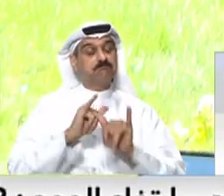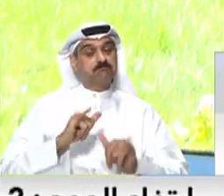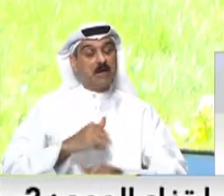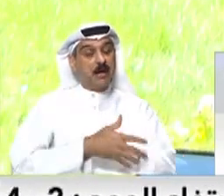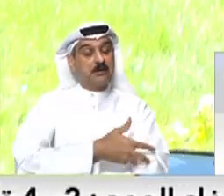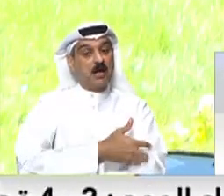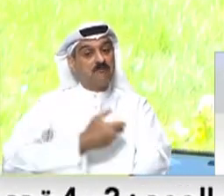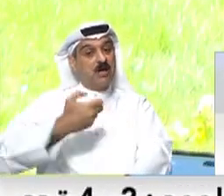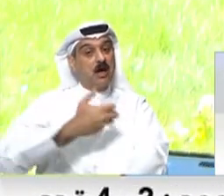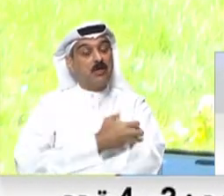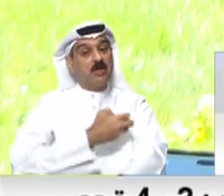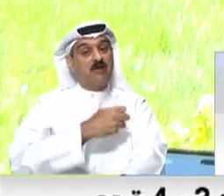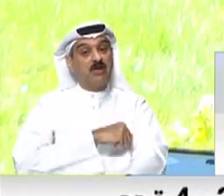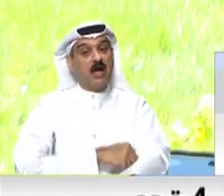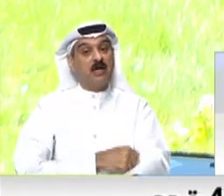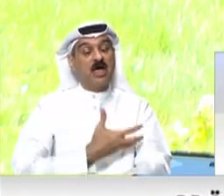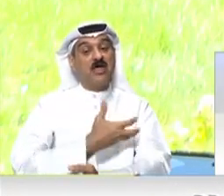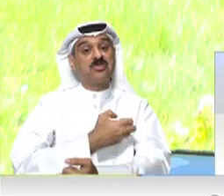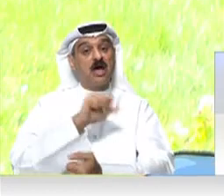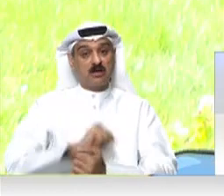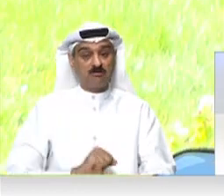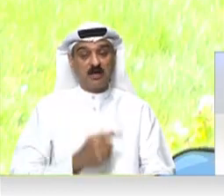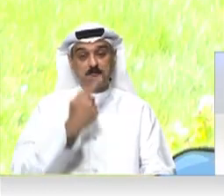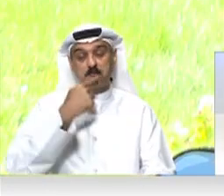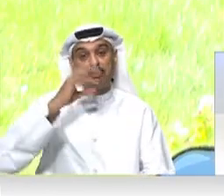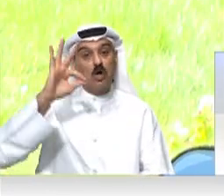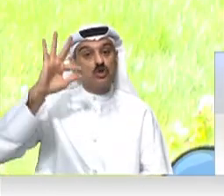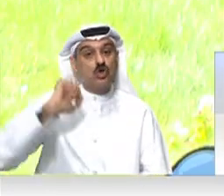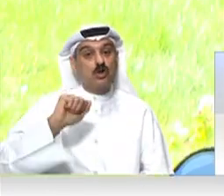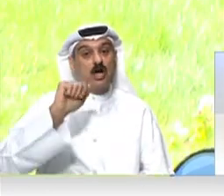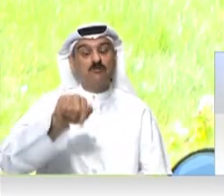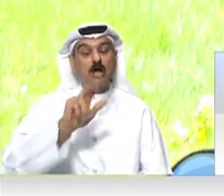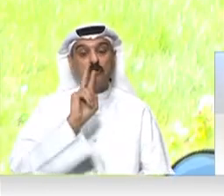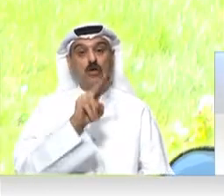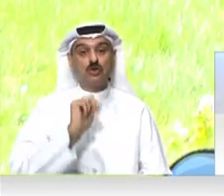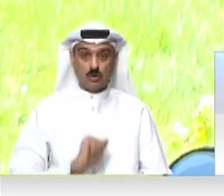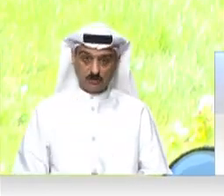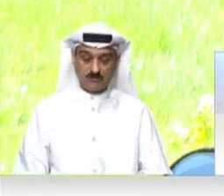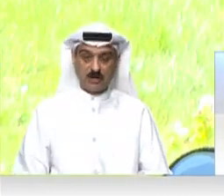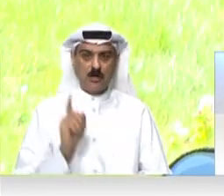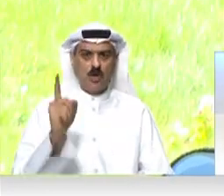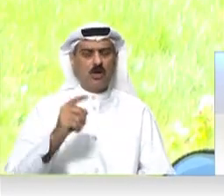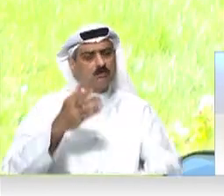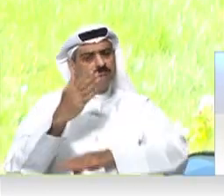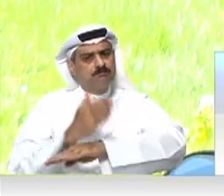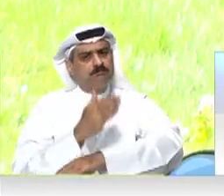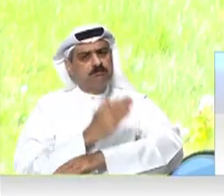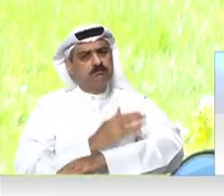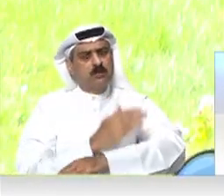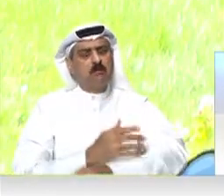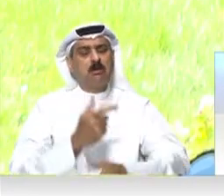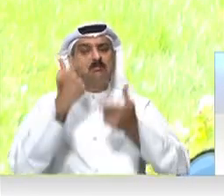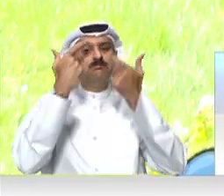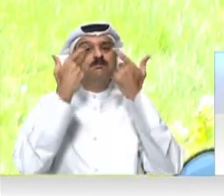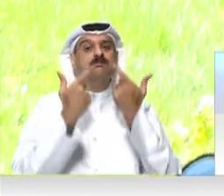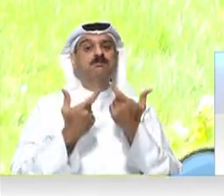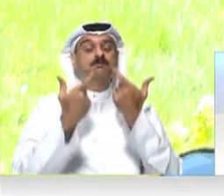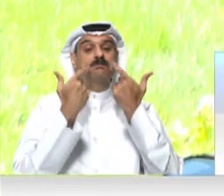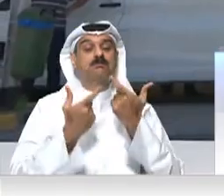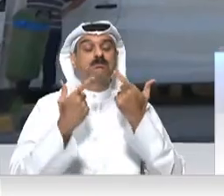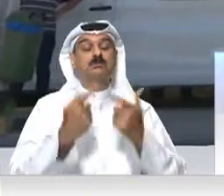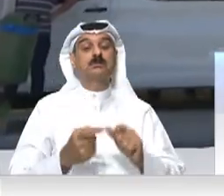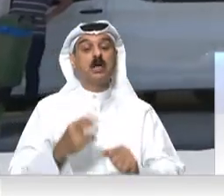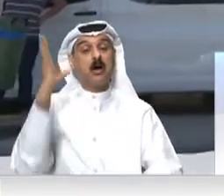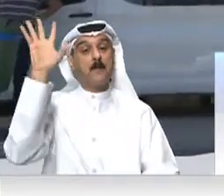احنا نشوفها دائما في هذه الأوقات بسبب طبعا أن يكون واحد تعبان يعني سهران مثلا ويكون بعضهم